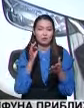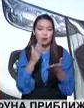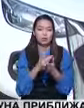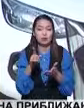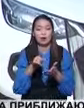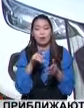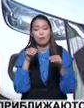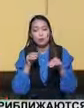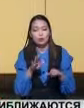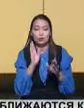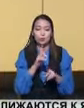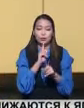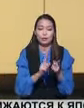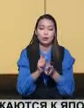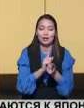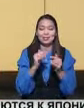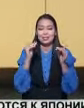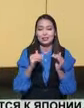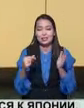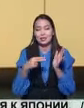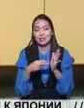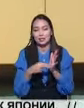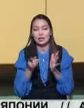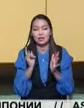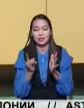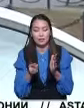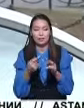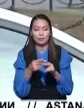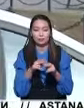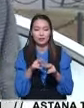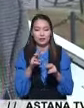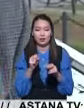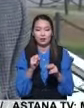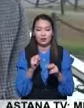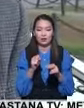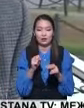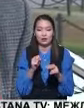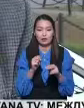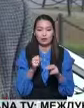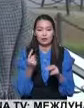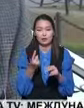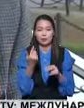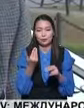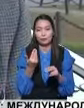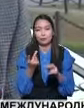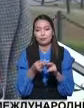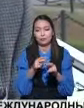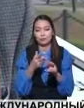они в связи с изменением налогов снижать цены, таксисты предпочли не отвечать. Сервис не обслуживает, платим